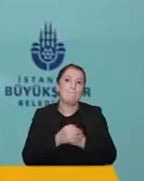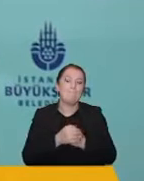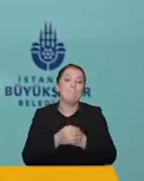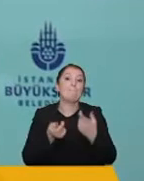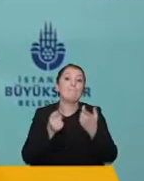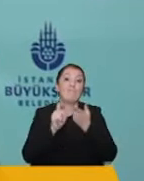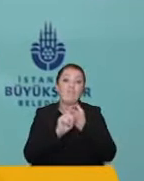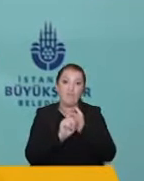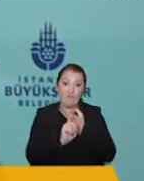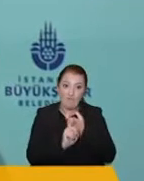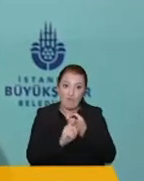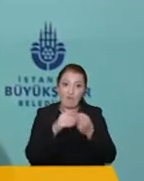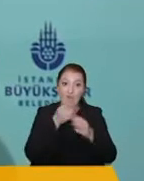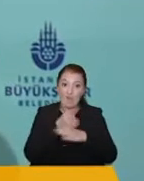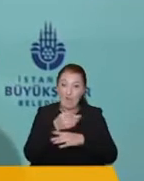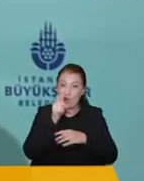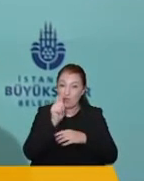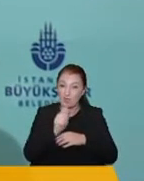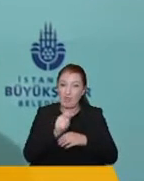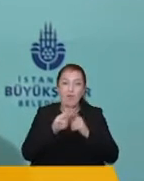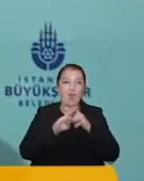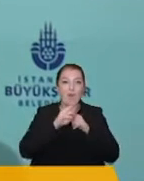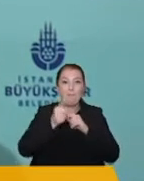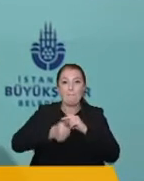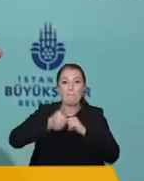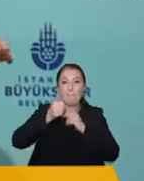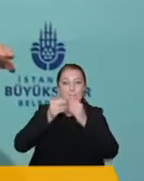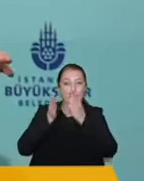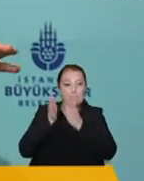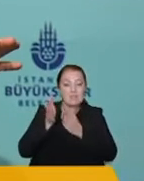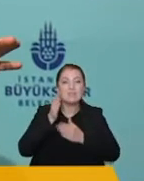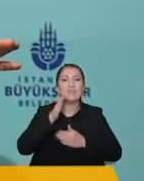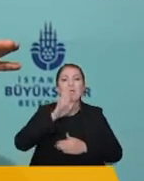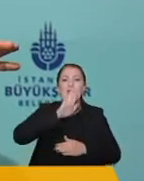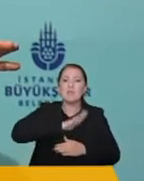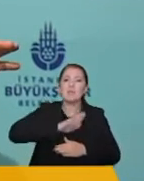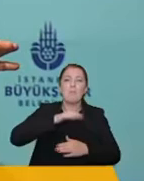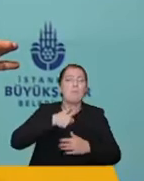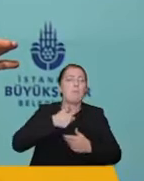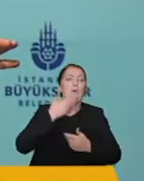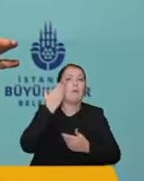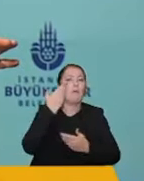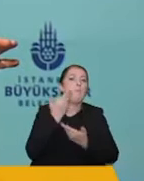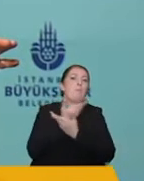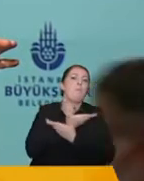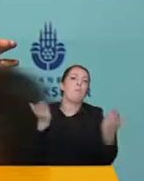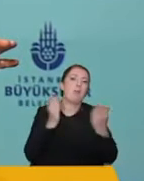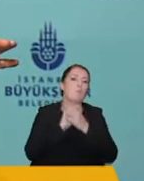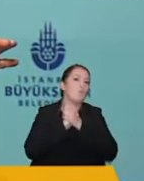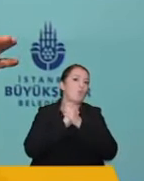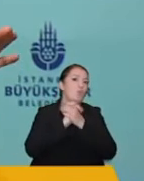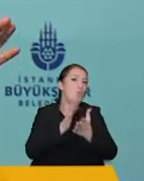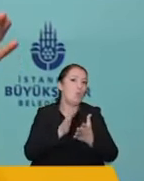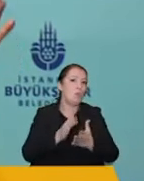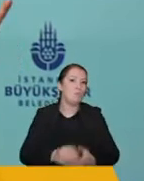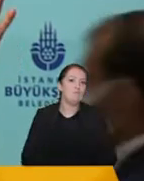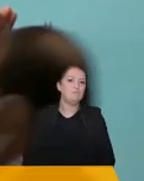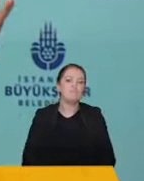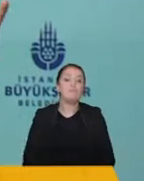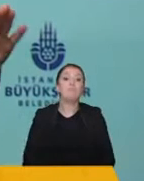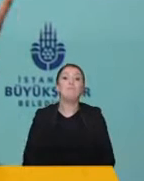Ve gerçekten Ekrem Başkan'ın sabrına hayranım. Kutluyorum.